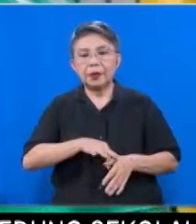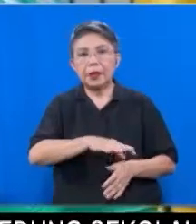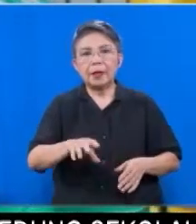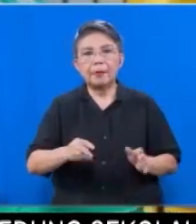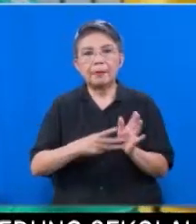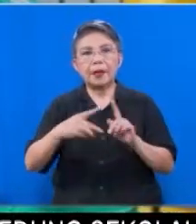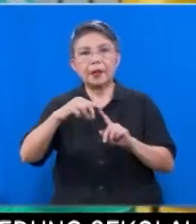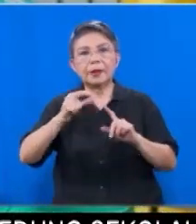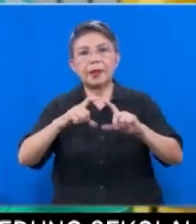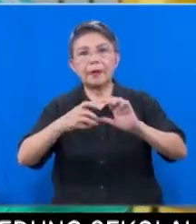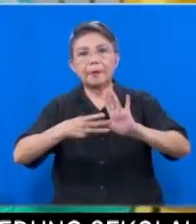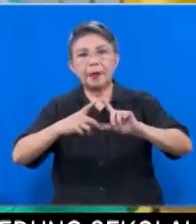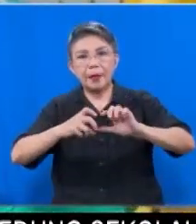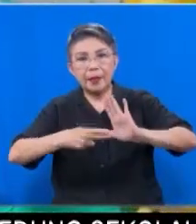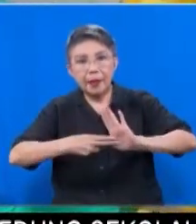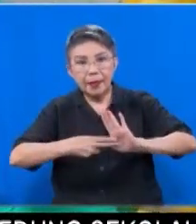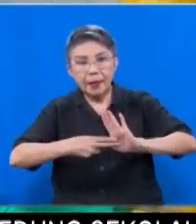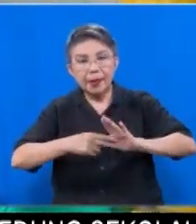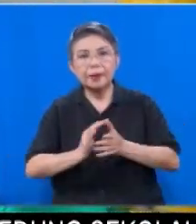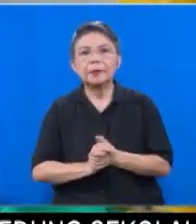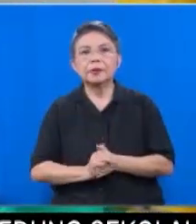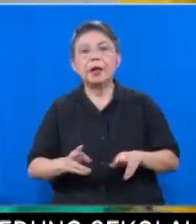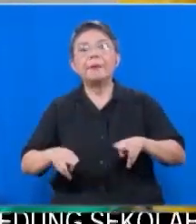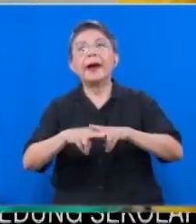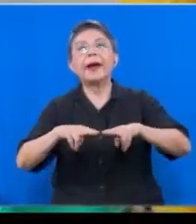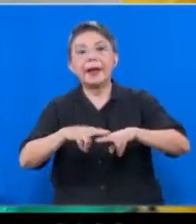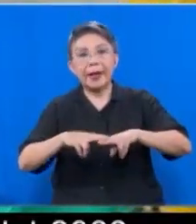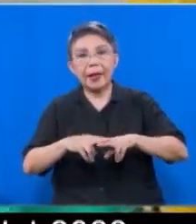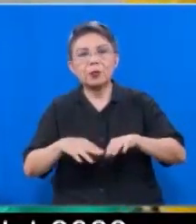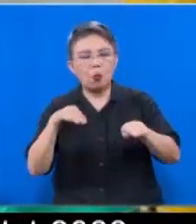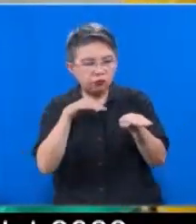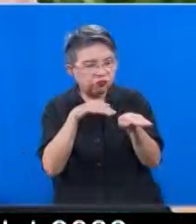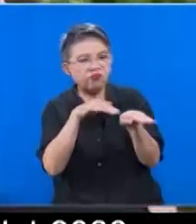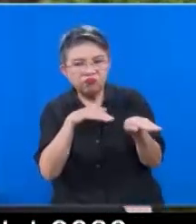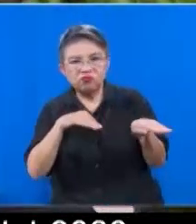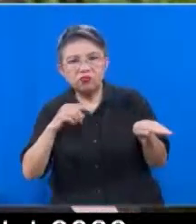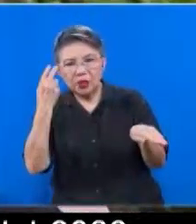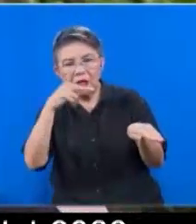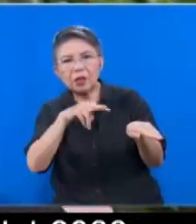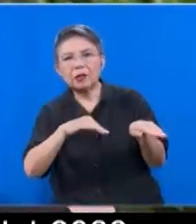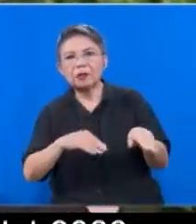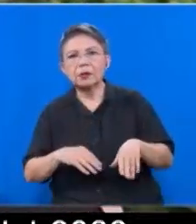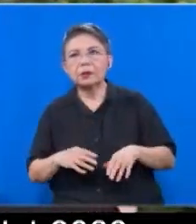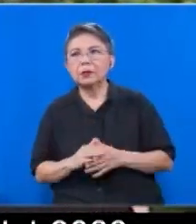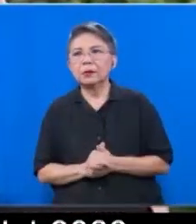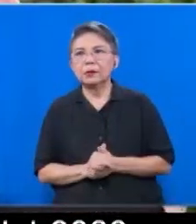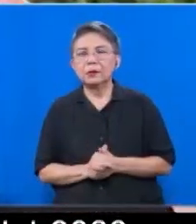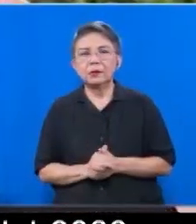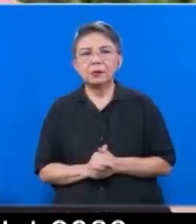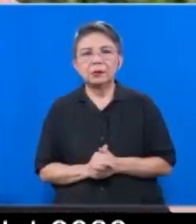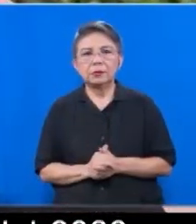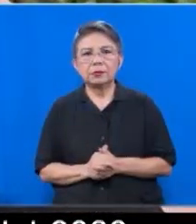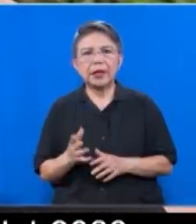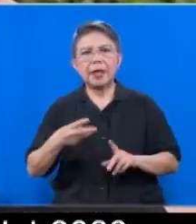Matraman di daerah Manggarai itu udah mulai terlihat kemacetannya Kapan itu dari keluaran dari juara